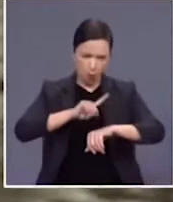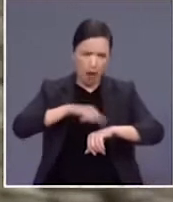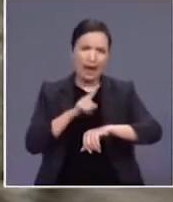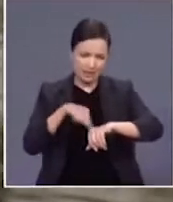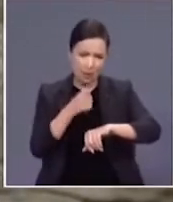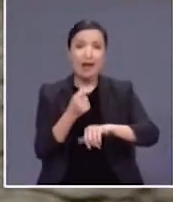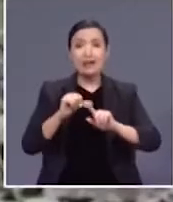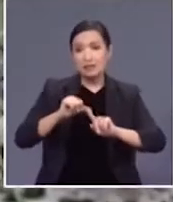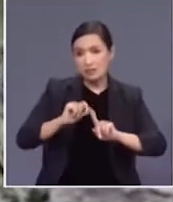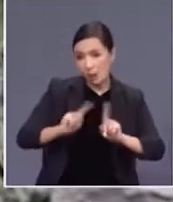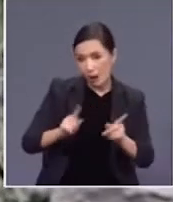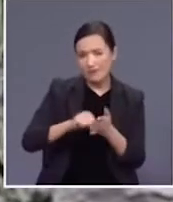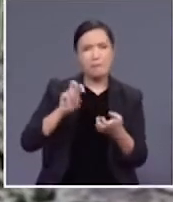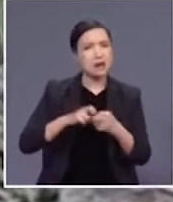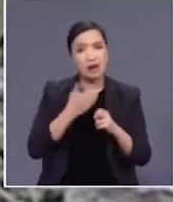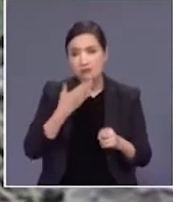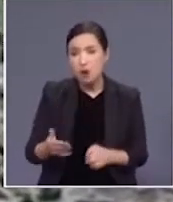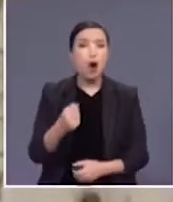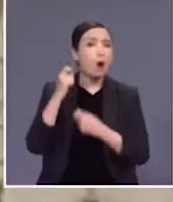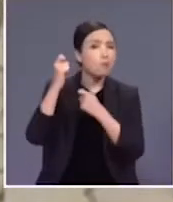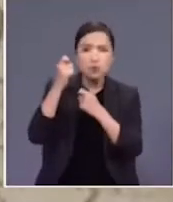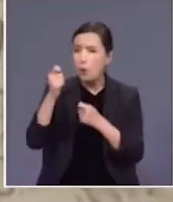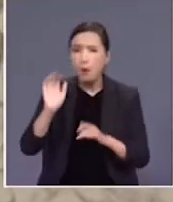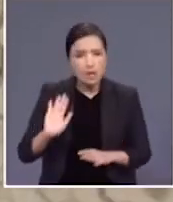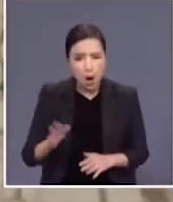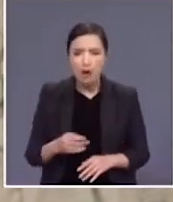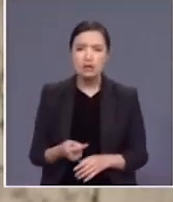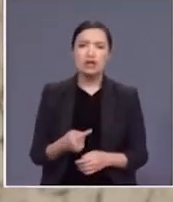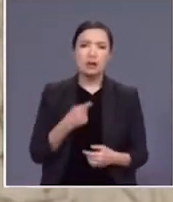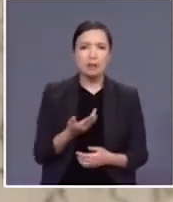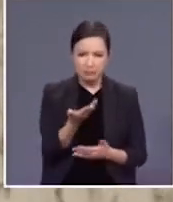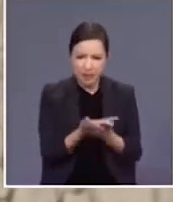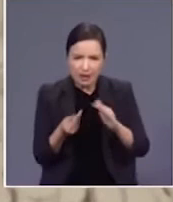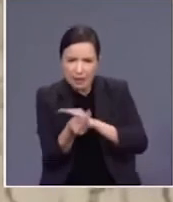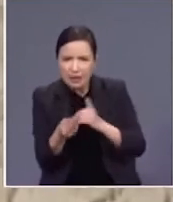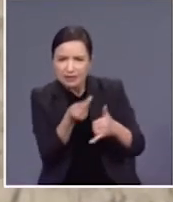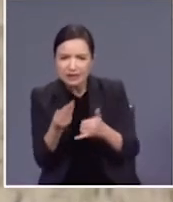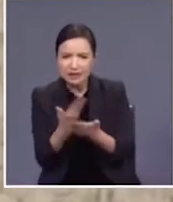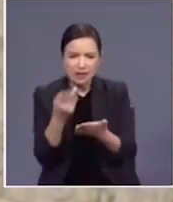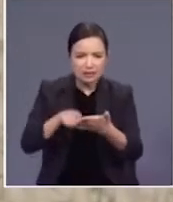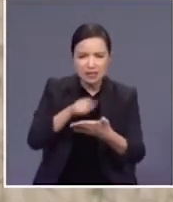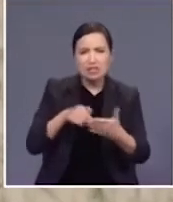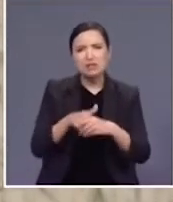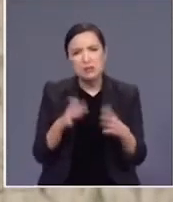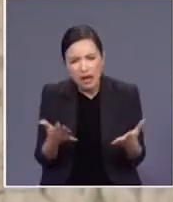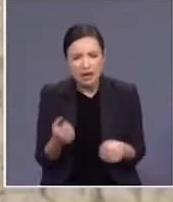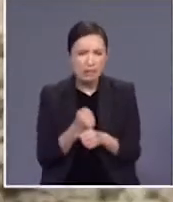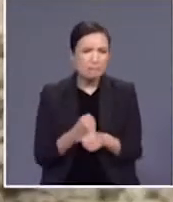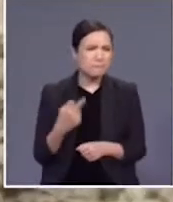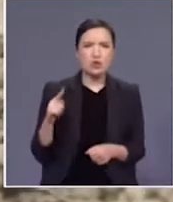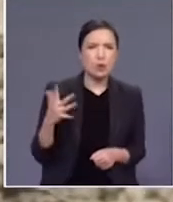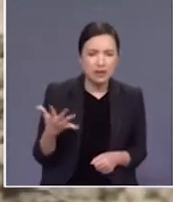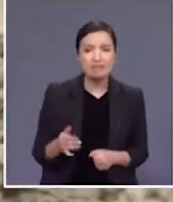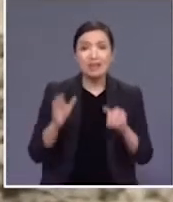แก้ปัญหาได้อย่างยั่งยืนไม่ต้องมีการประท้วงไม่ต้องมีการซื้อเสียงไม่มีการทำประชานิยมที่ไม่เป็นประโยชน์ให้รัฐ